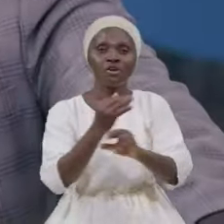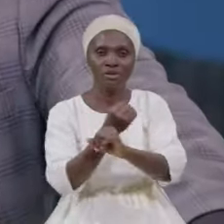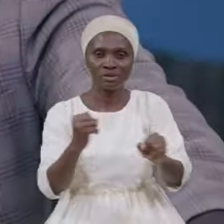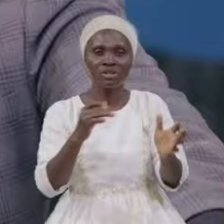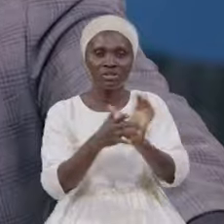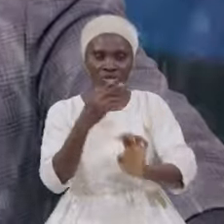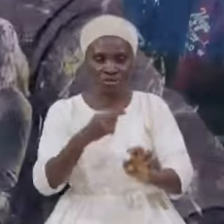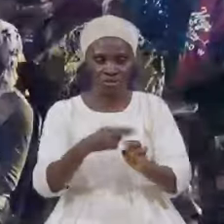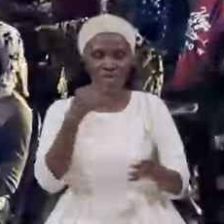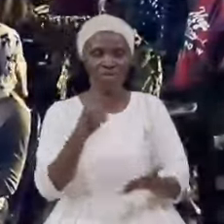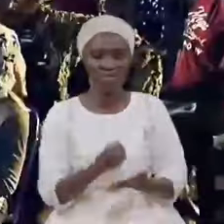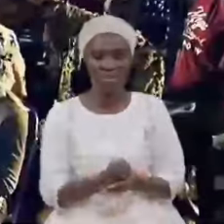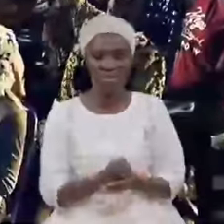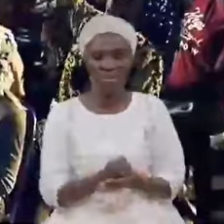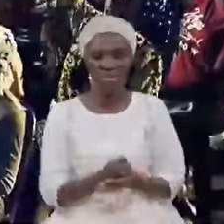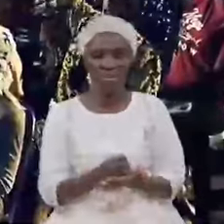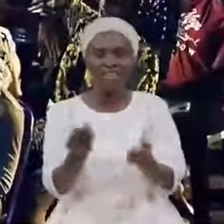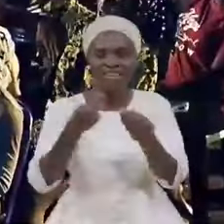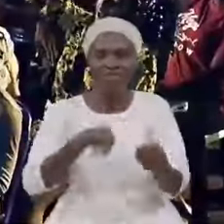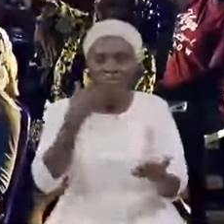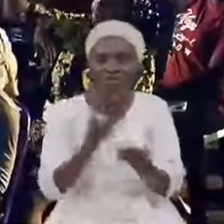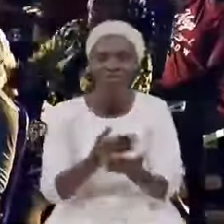Donnez-moi un bon amen.